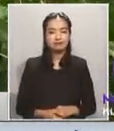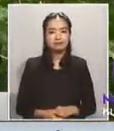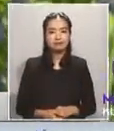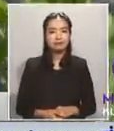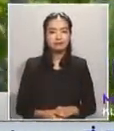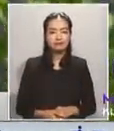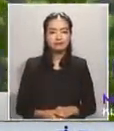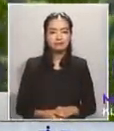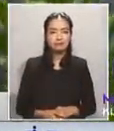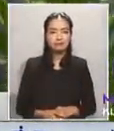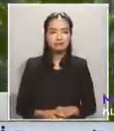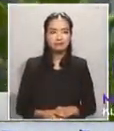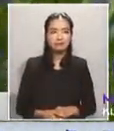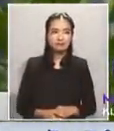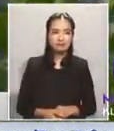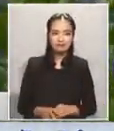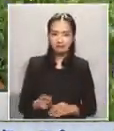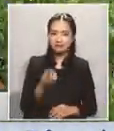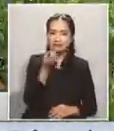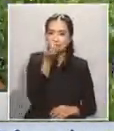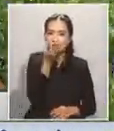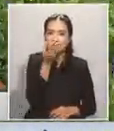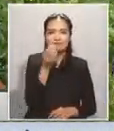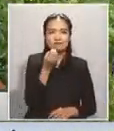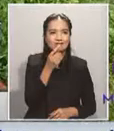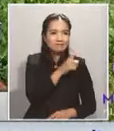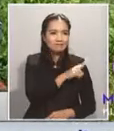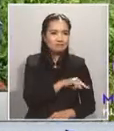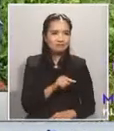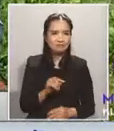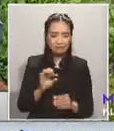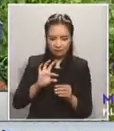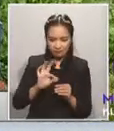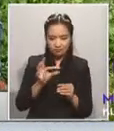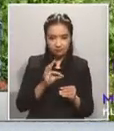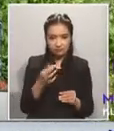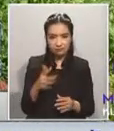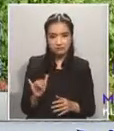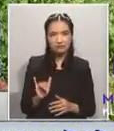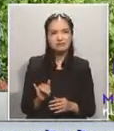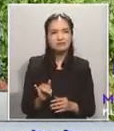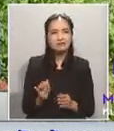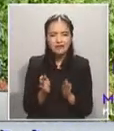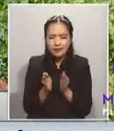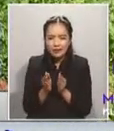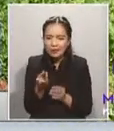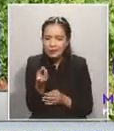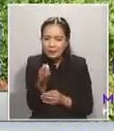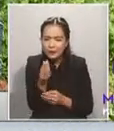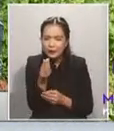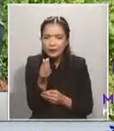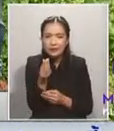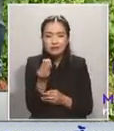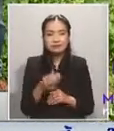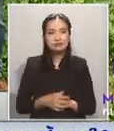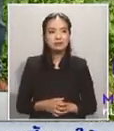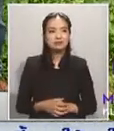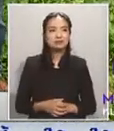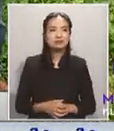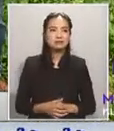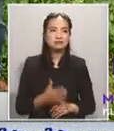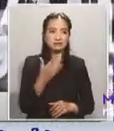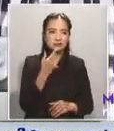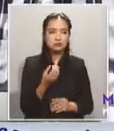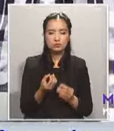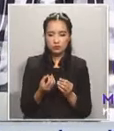อ้าวนี่เริ่มเป็นดอกแล้วเนี่ยพี่จันเพ็ญยังเด็ดไม่ได้ใช่ไหม ค่ะมันยังเล็กอยู่ค่ะ ทำไมเลือกปลูกสวนม